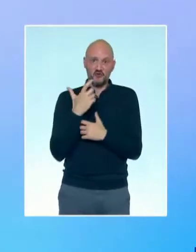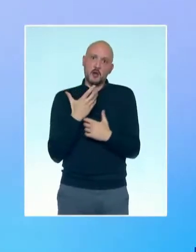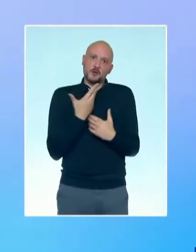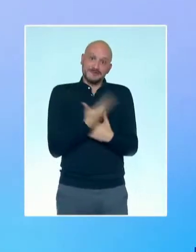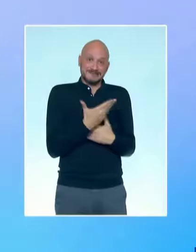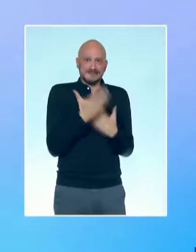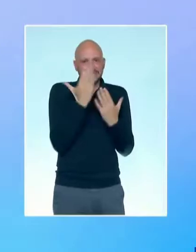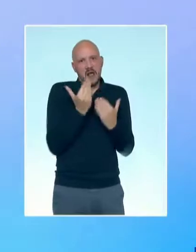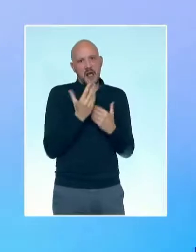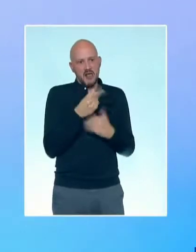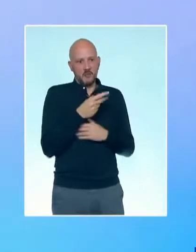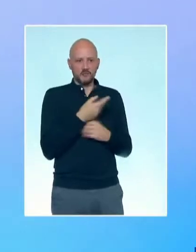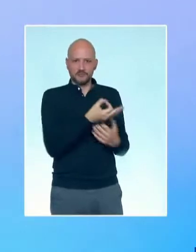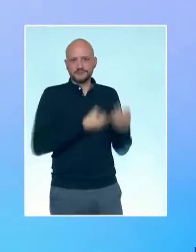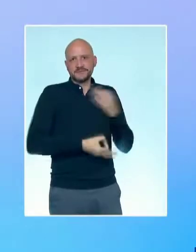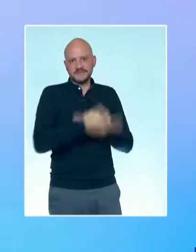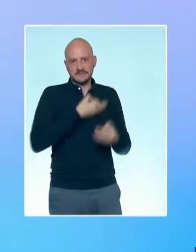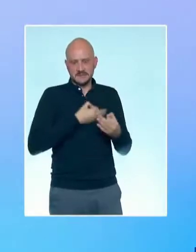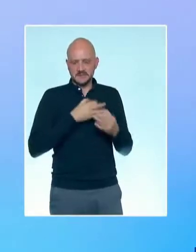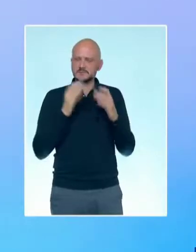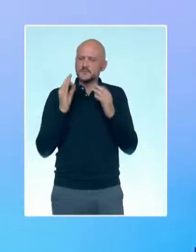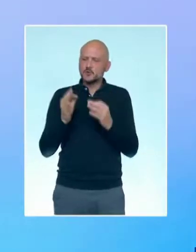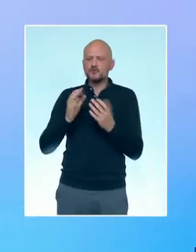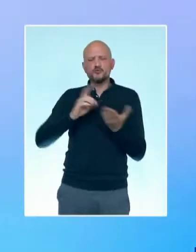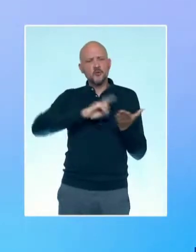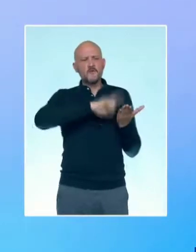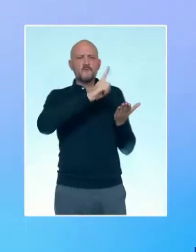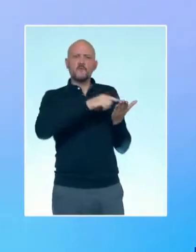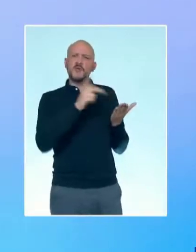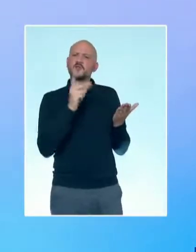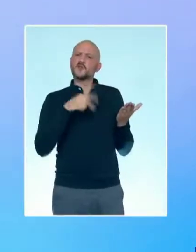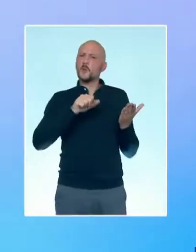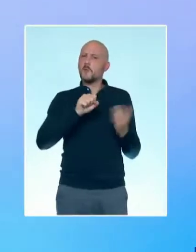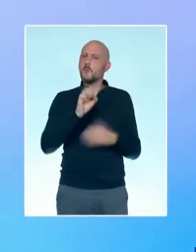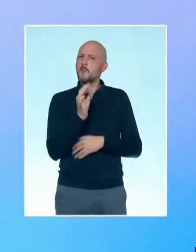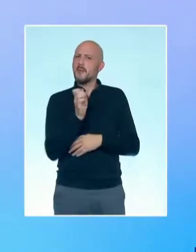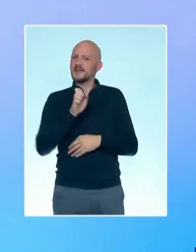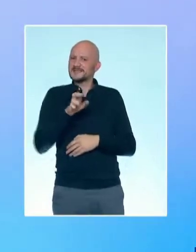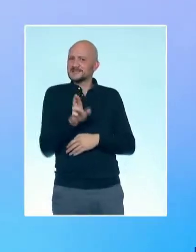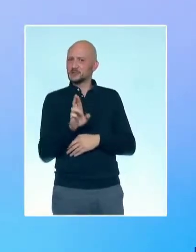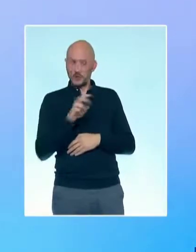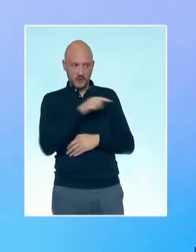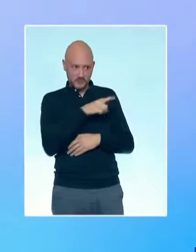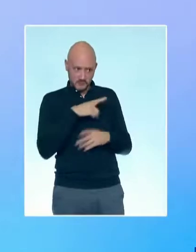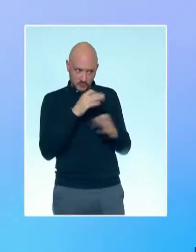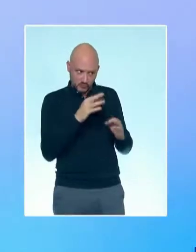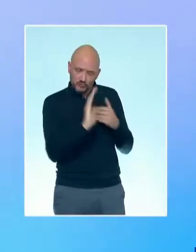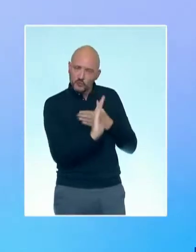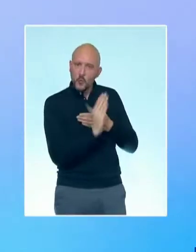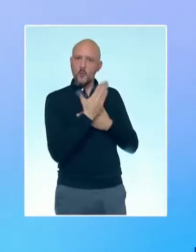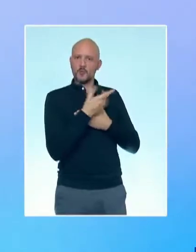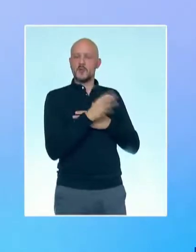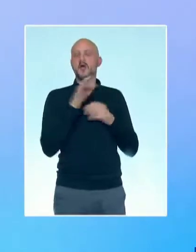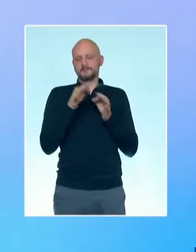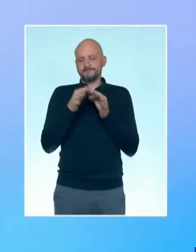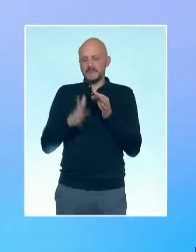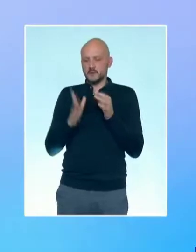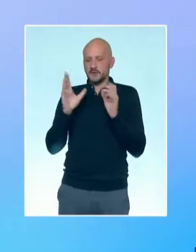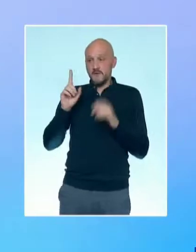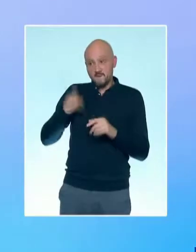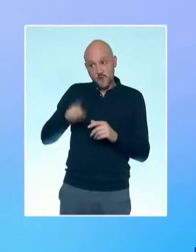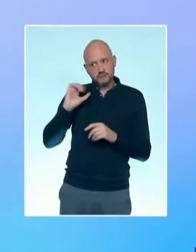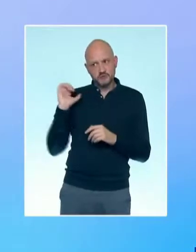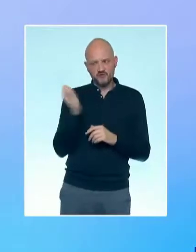circulation du virus. Vous avez parlé des modèles Pasteur. Après, il y a les patients qui sortent entre-temps. Nous avons encore notre destin entre nos mains grâce à la vaccination de